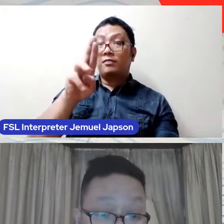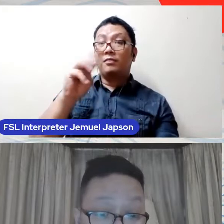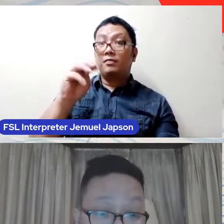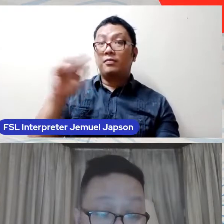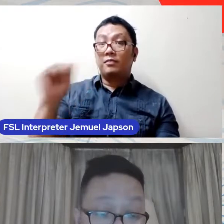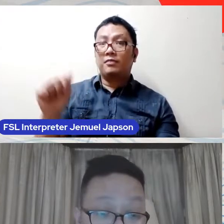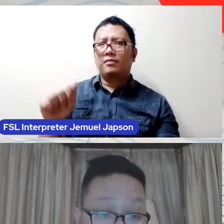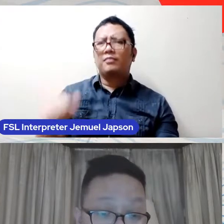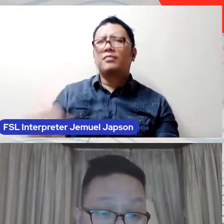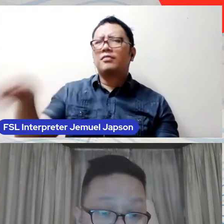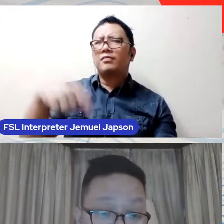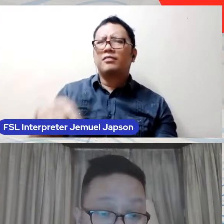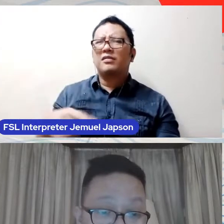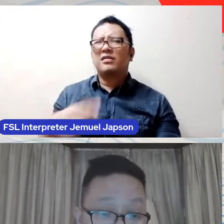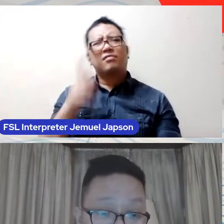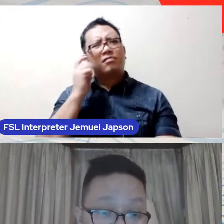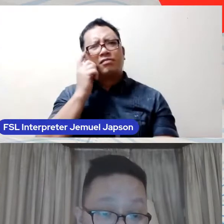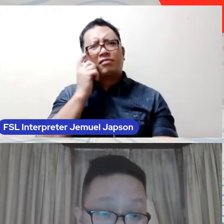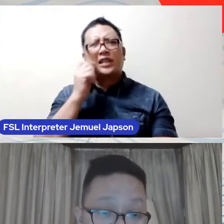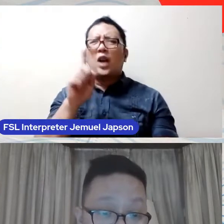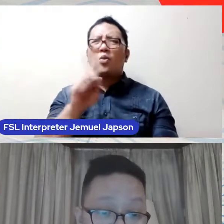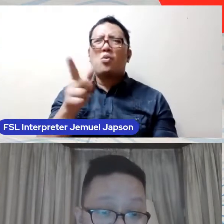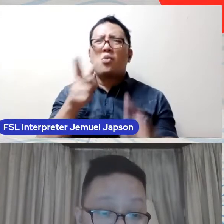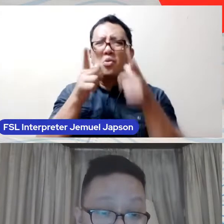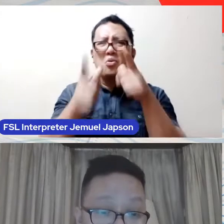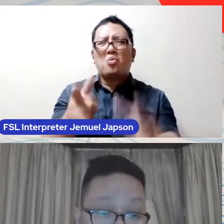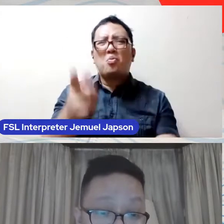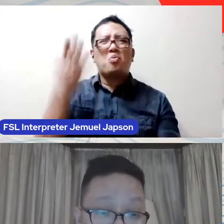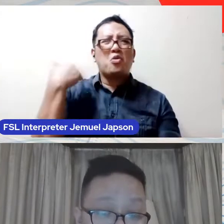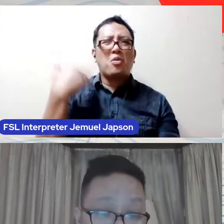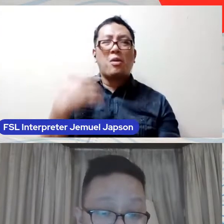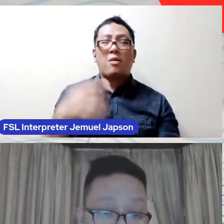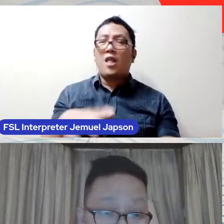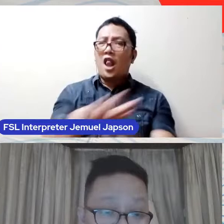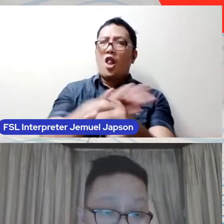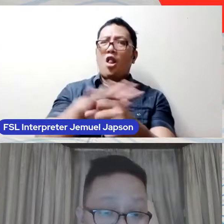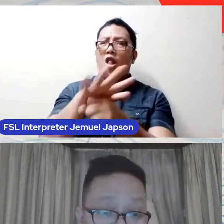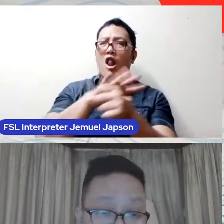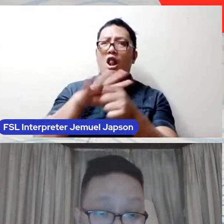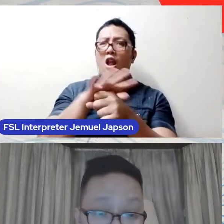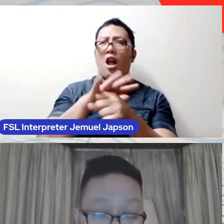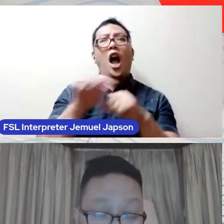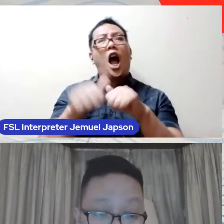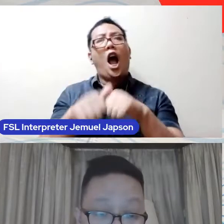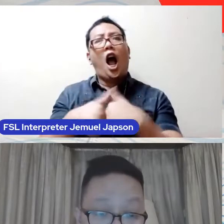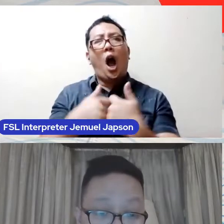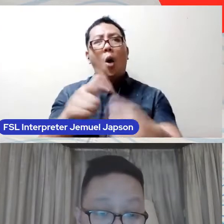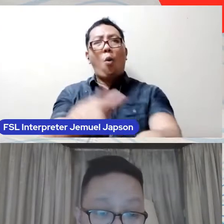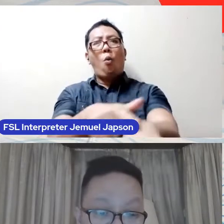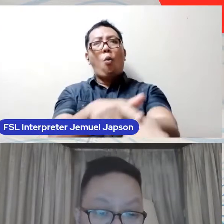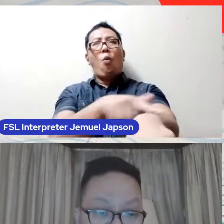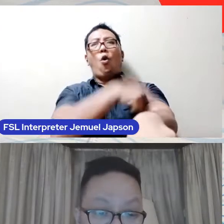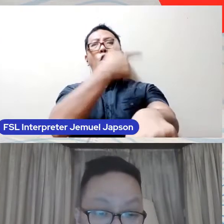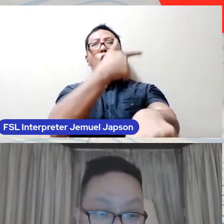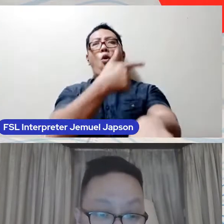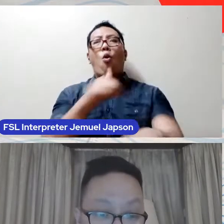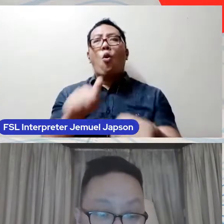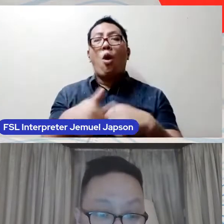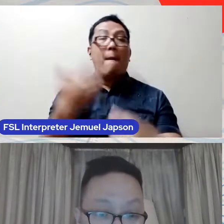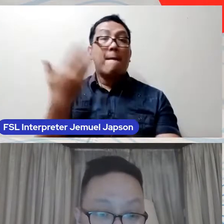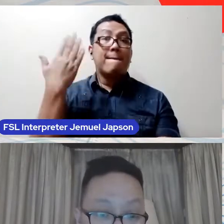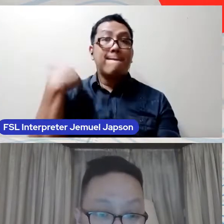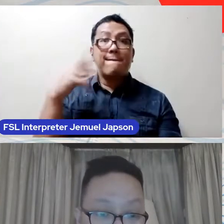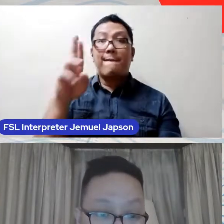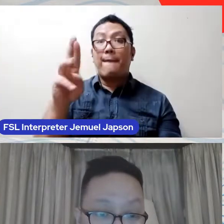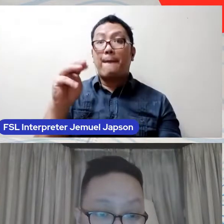na, so paano anong itsura ng RME dati? So niya, localized. Okay, so gano'n siya tumatagal? Parang dati, ang RME